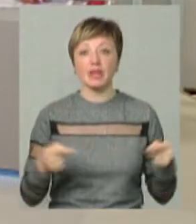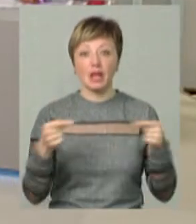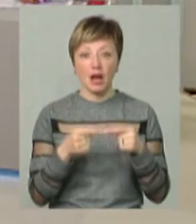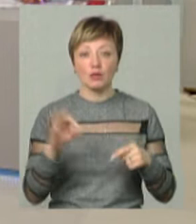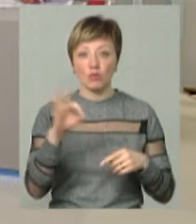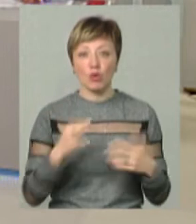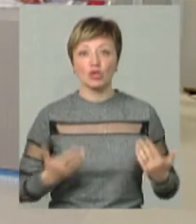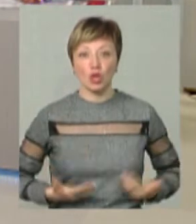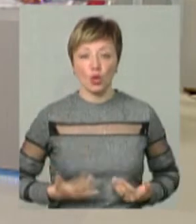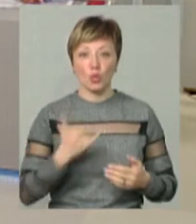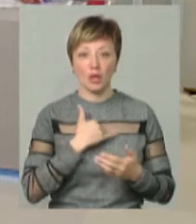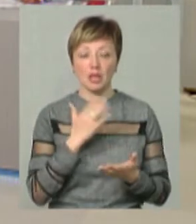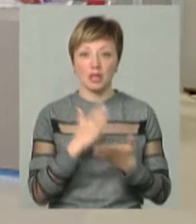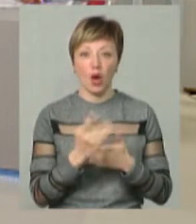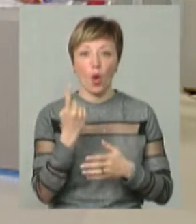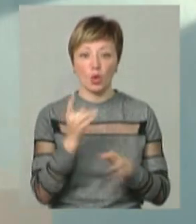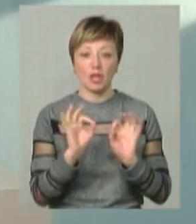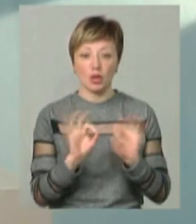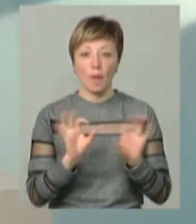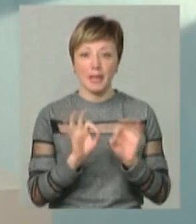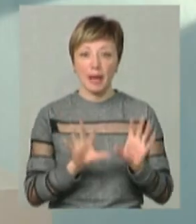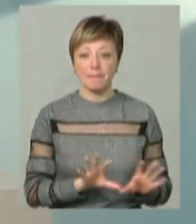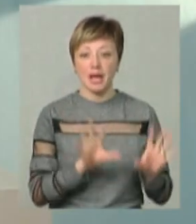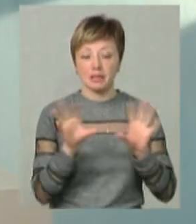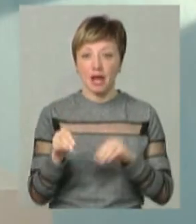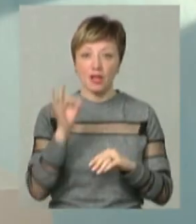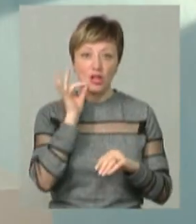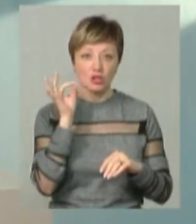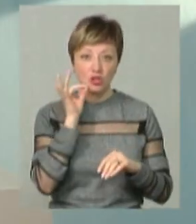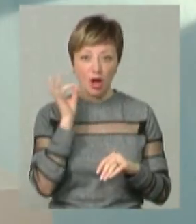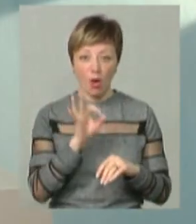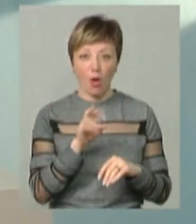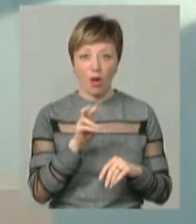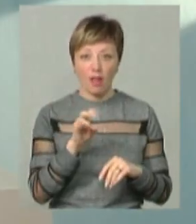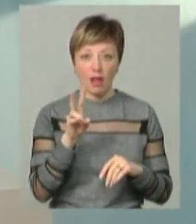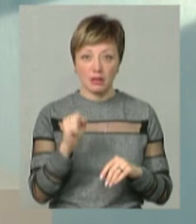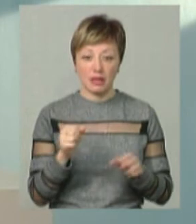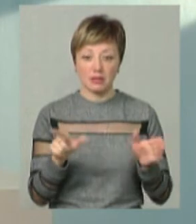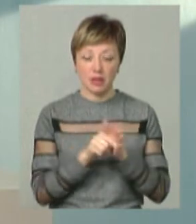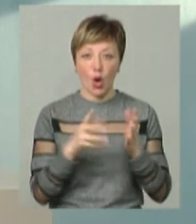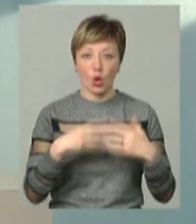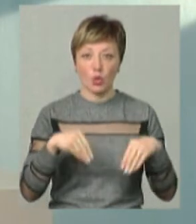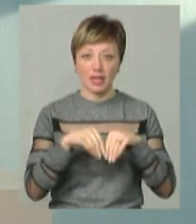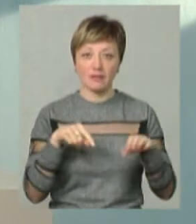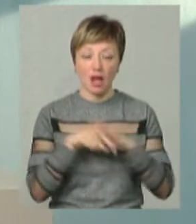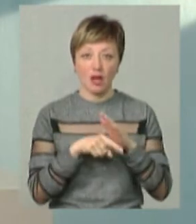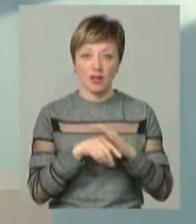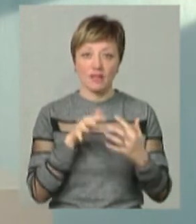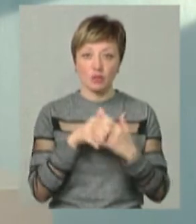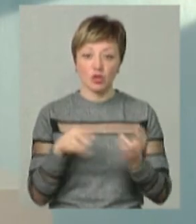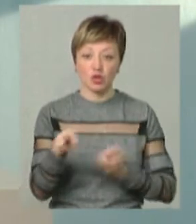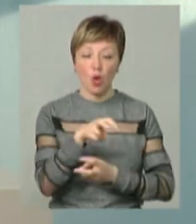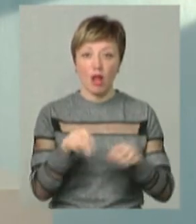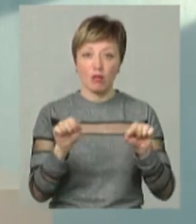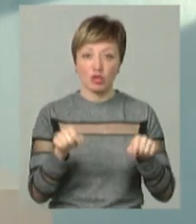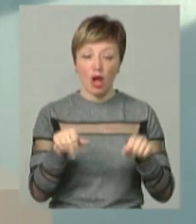житло у нас є один коментар. Переселенка із Лисичанська Олена. Із родиною вони, втікаючи від війни, шукали